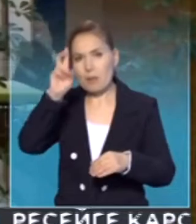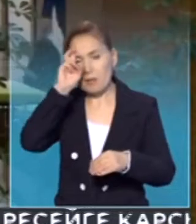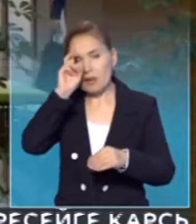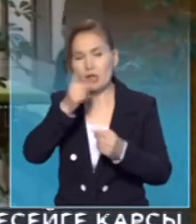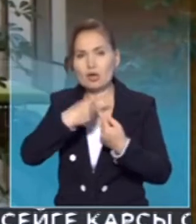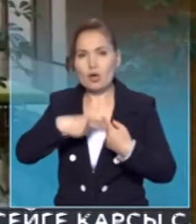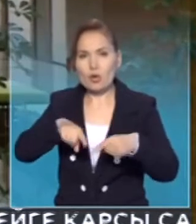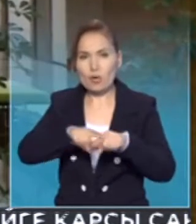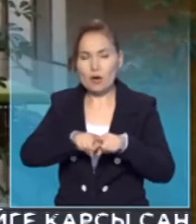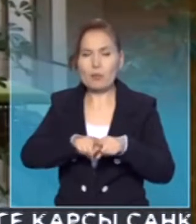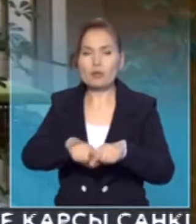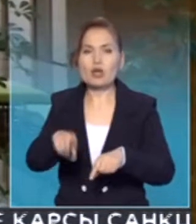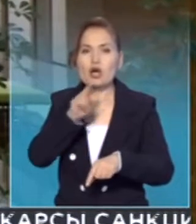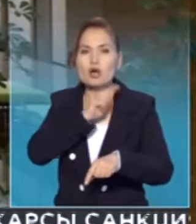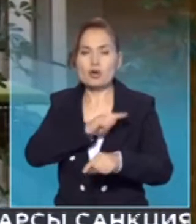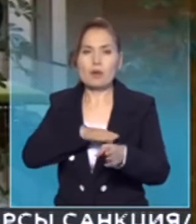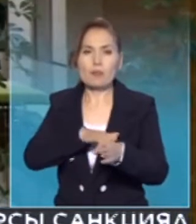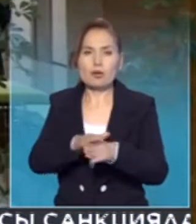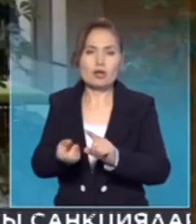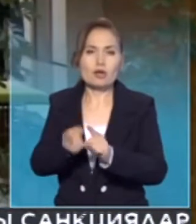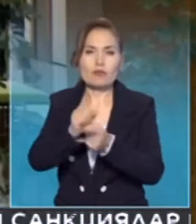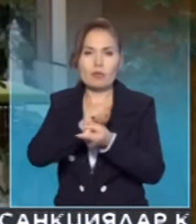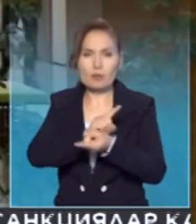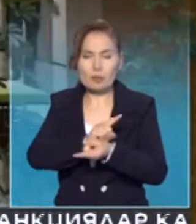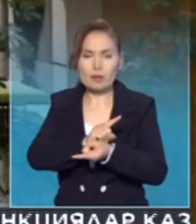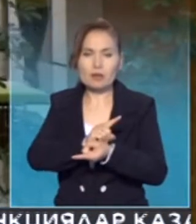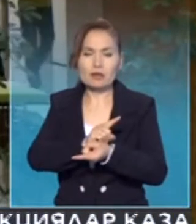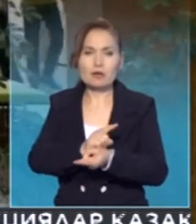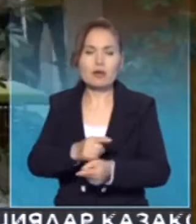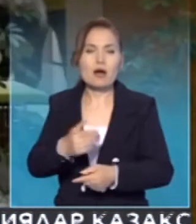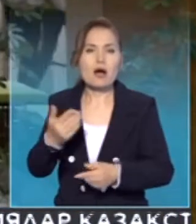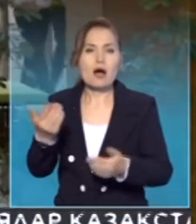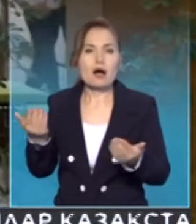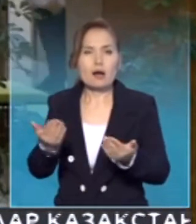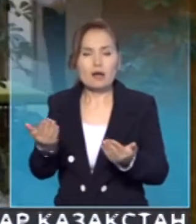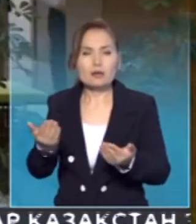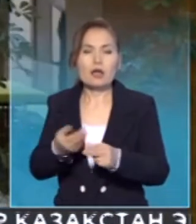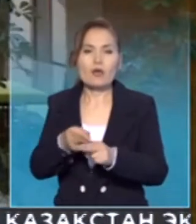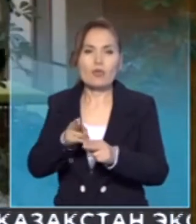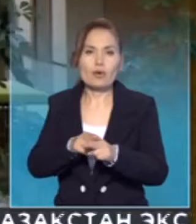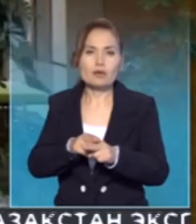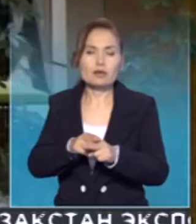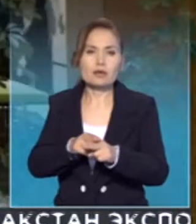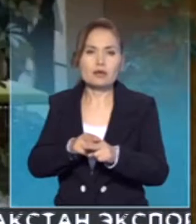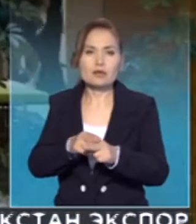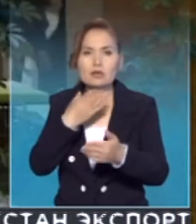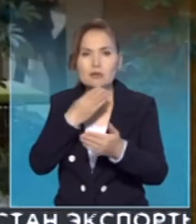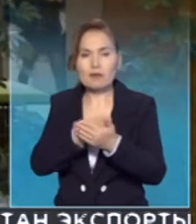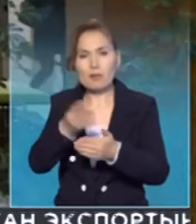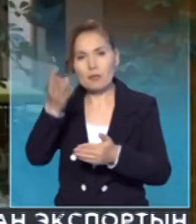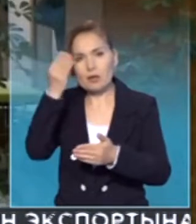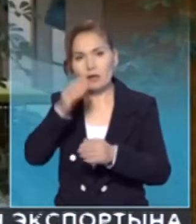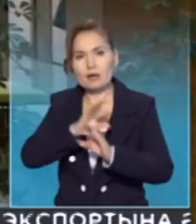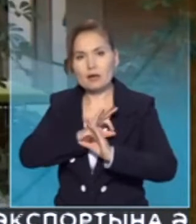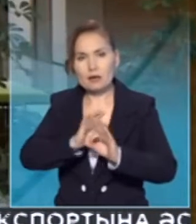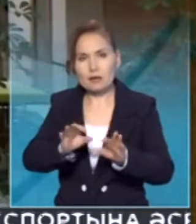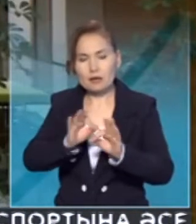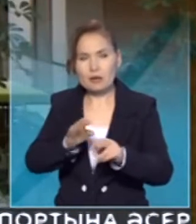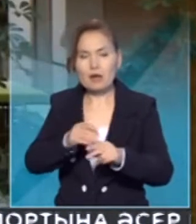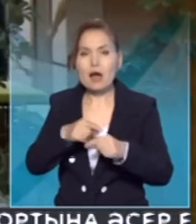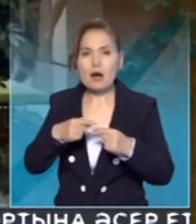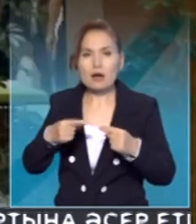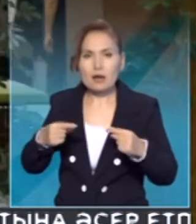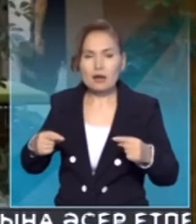органдардың іске асырып жатқан реформаларды оларға критикалық анализ беру және тағы